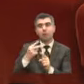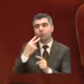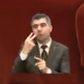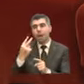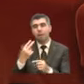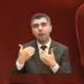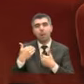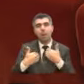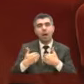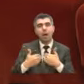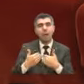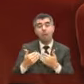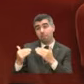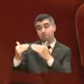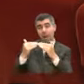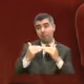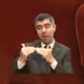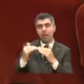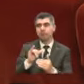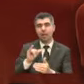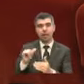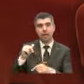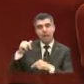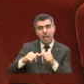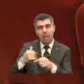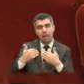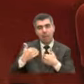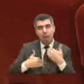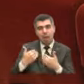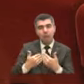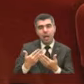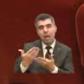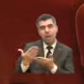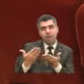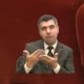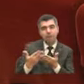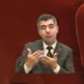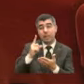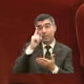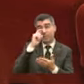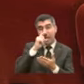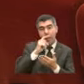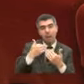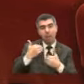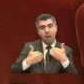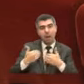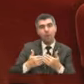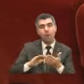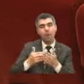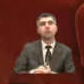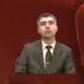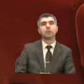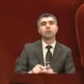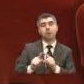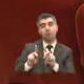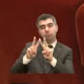الإعاقة في المغرب، لأن الإعاقة ماشي وحدة، كان الإعاقة العميقة، كان الإعاقة الخفيفة. فاليوم إحنا وهذه الدراسة مهمة جداً، إحنا في مراحلها